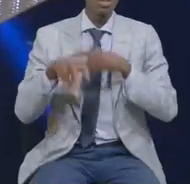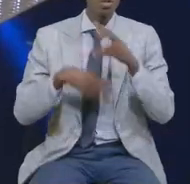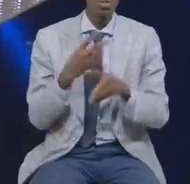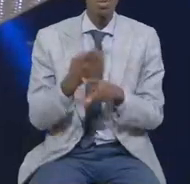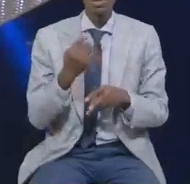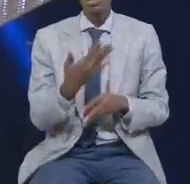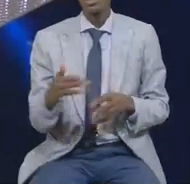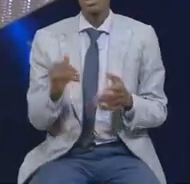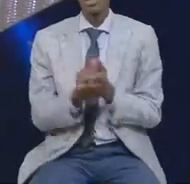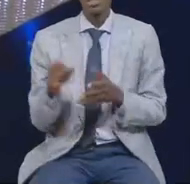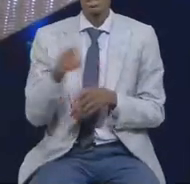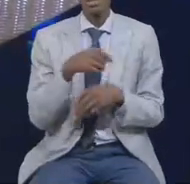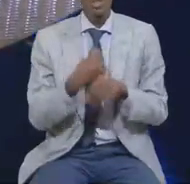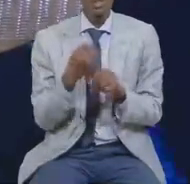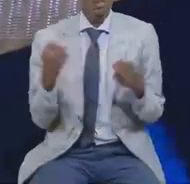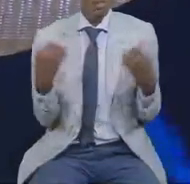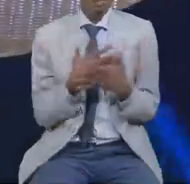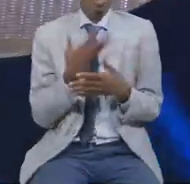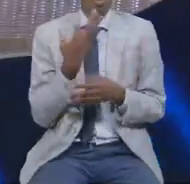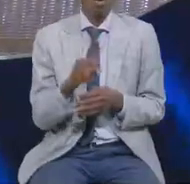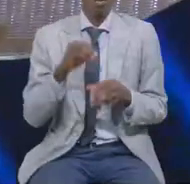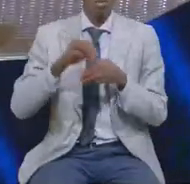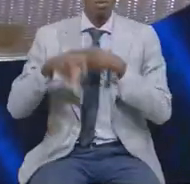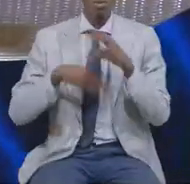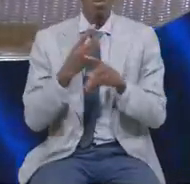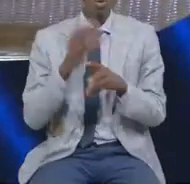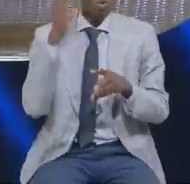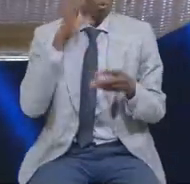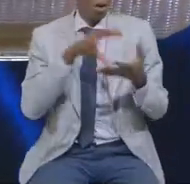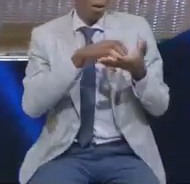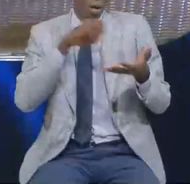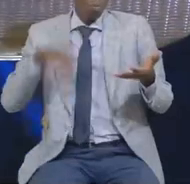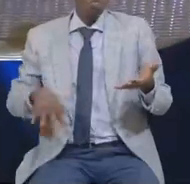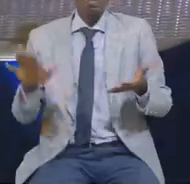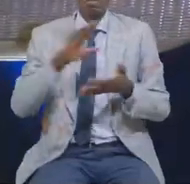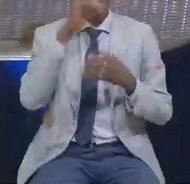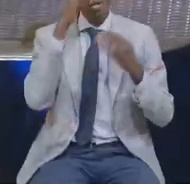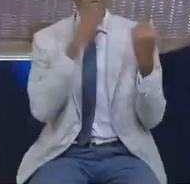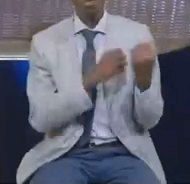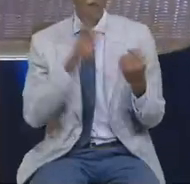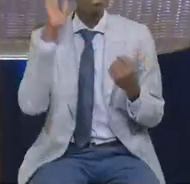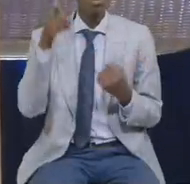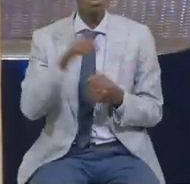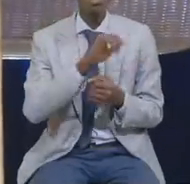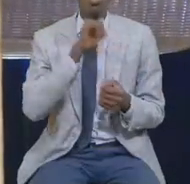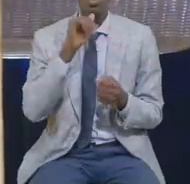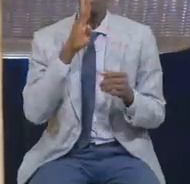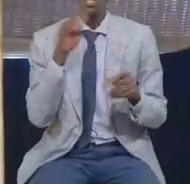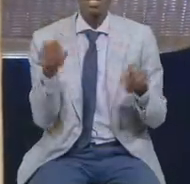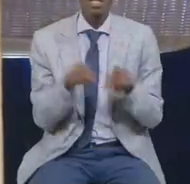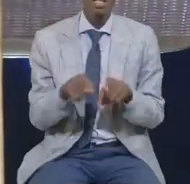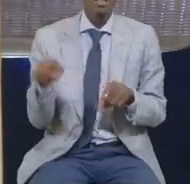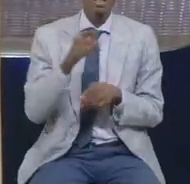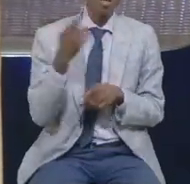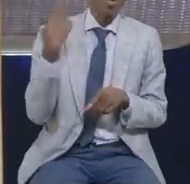menaces dont ils sont victimes, vont ôter les choses, leur foi. Et ils ne seront plus comme ce qu'ils